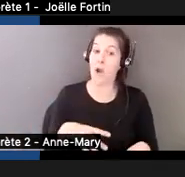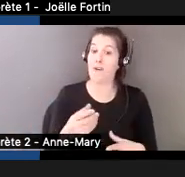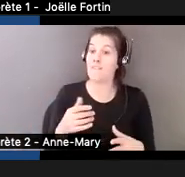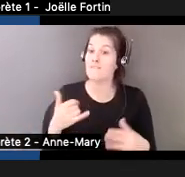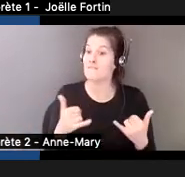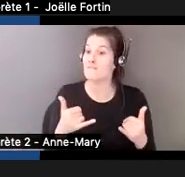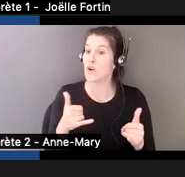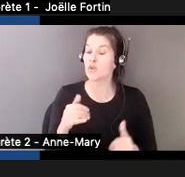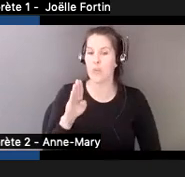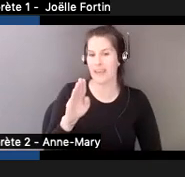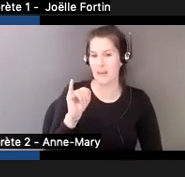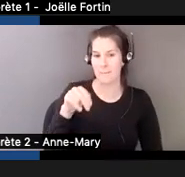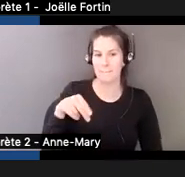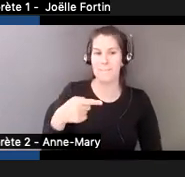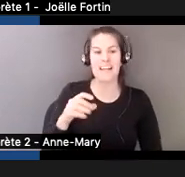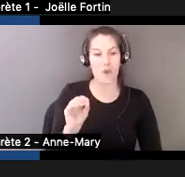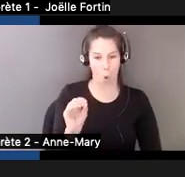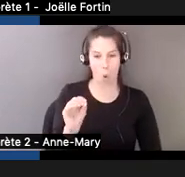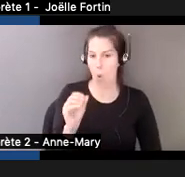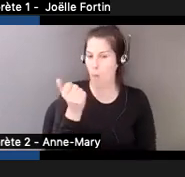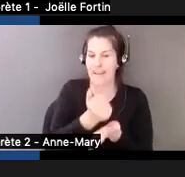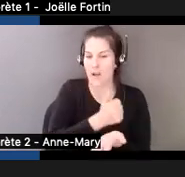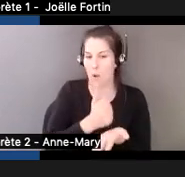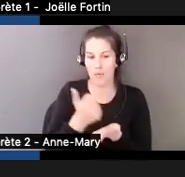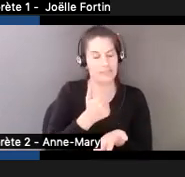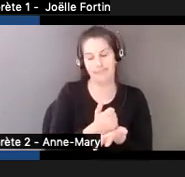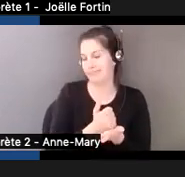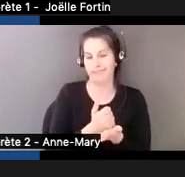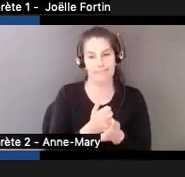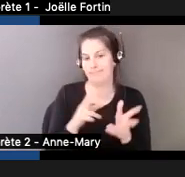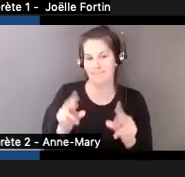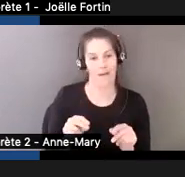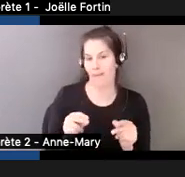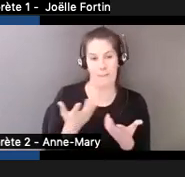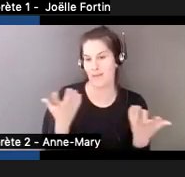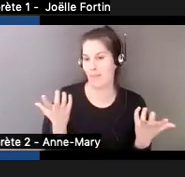bien. Absolument interdit. Ça devrait être complètement. On ne doit pas